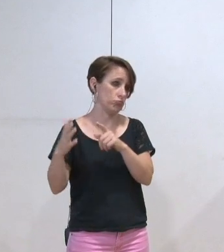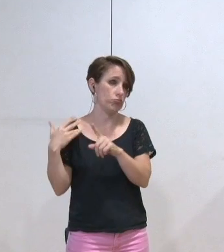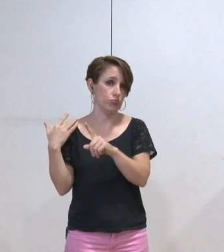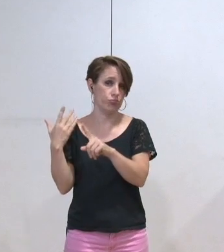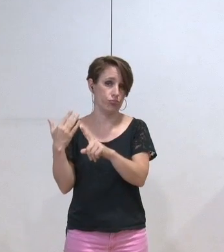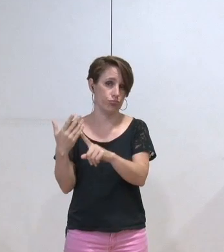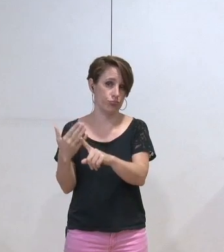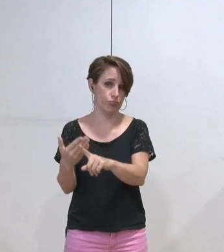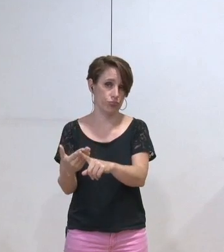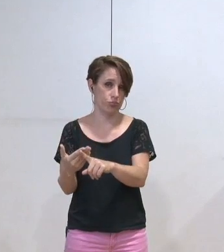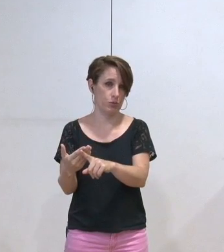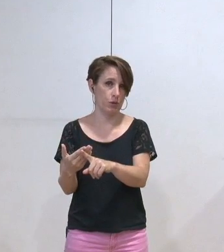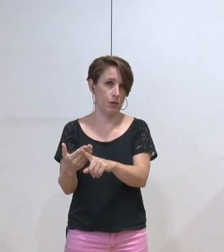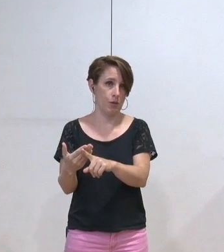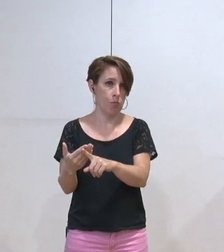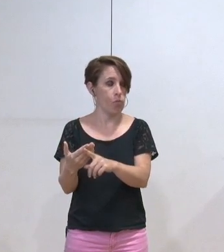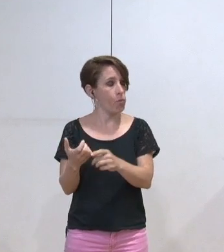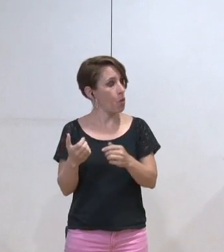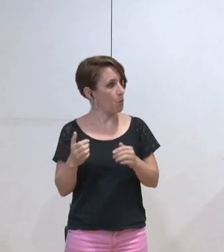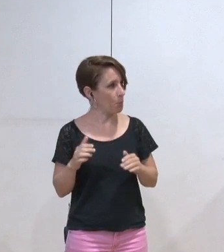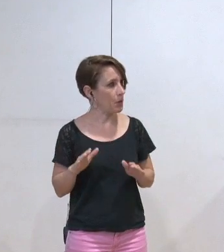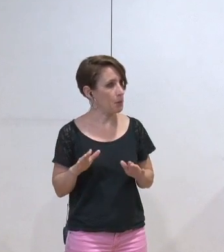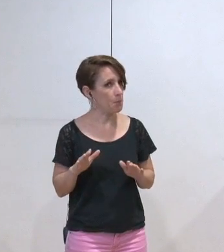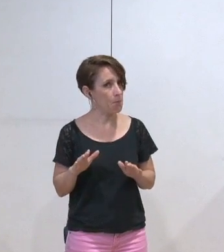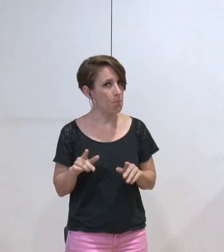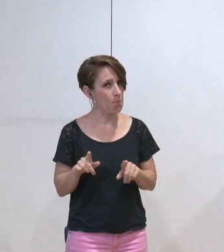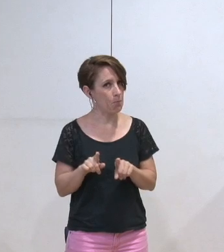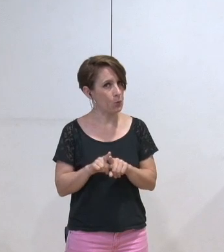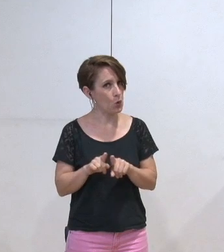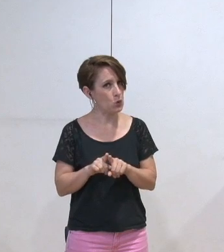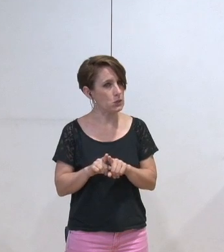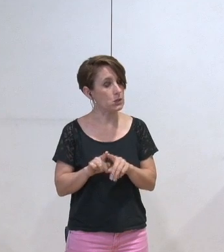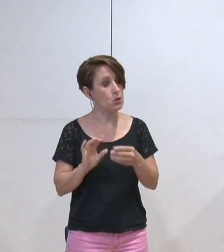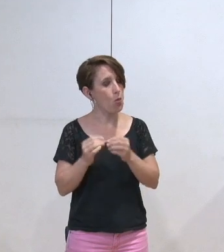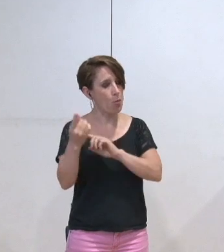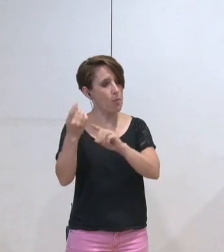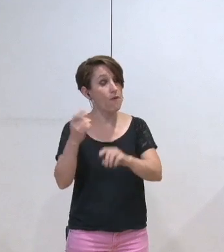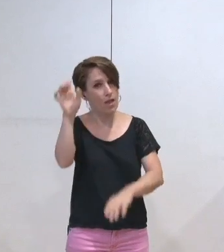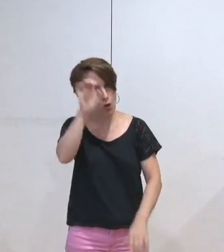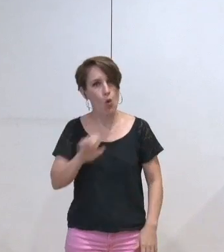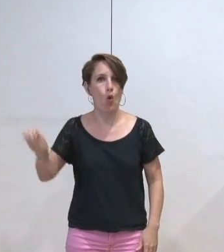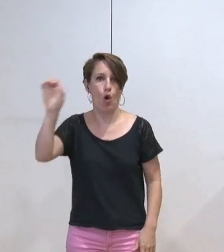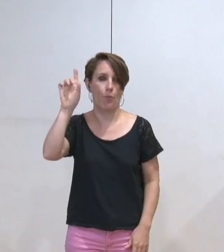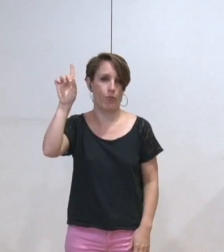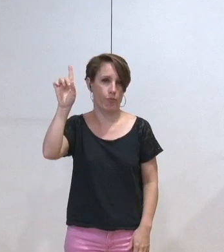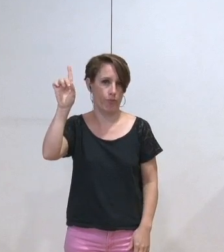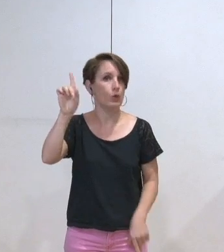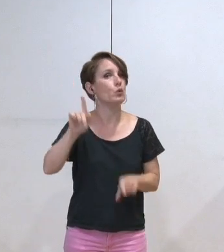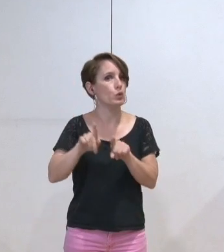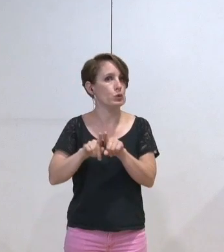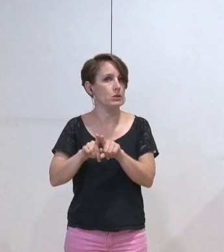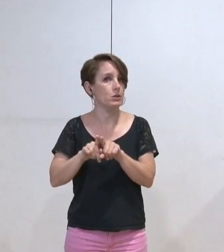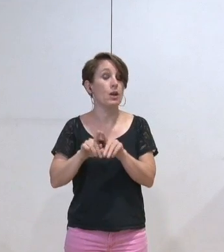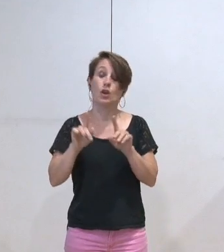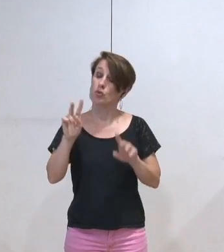être dénoncé il y a aussi des disfonctionnement au niveau de l'Europe et pour le coup je trouve qu'en effet la réponse